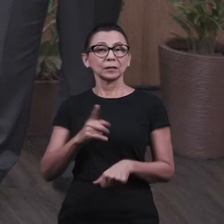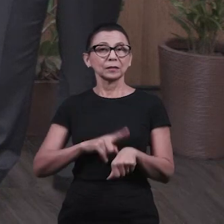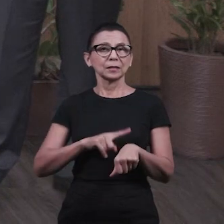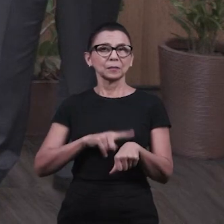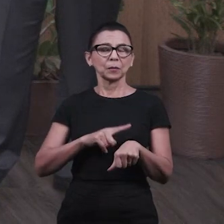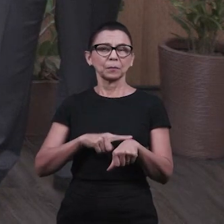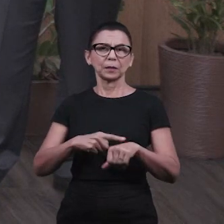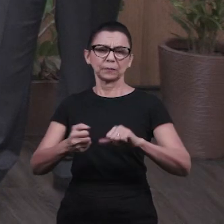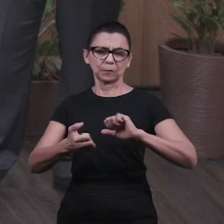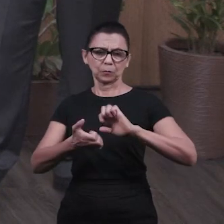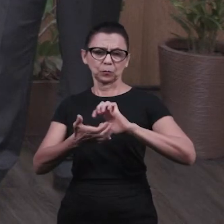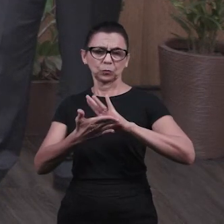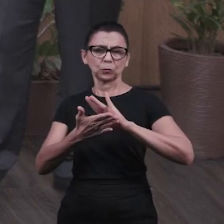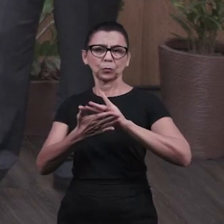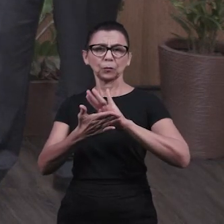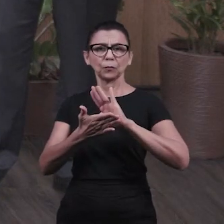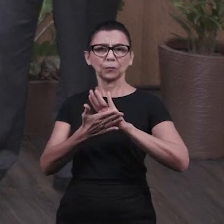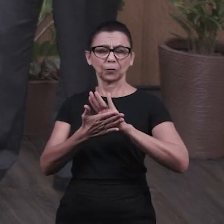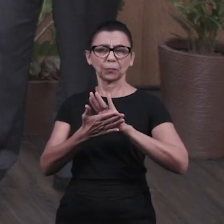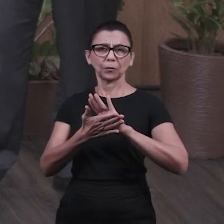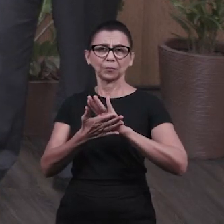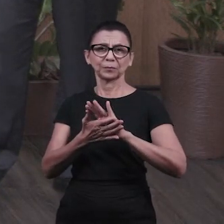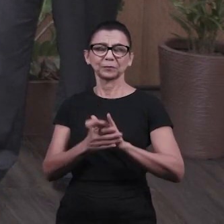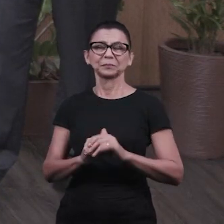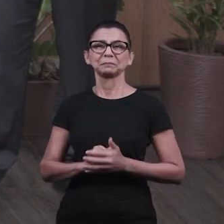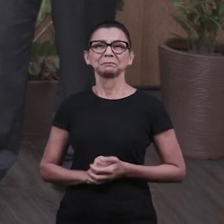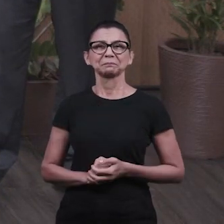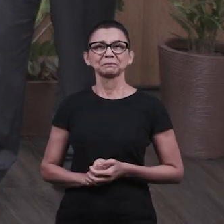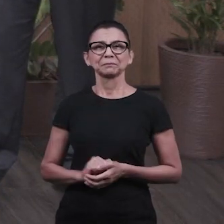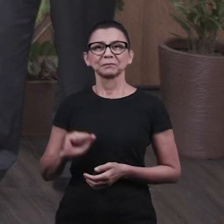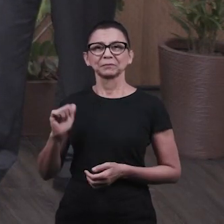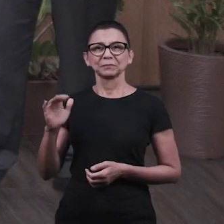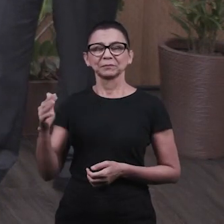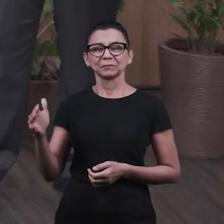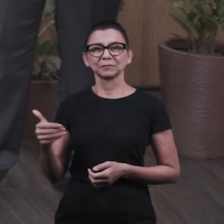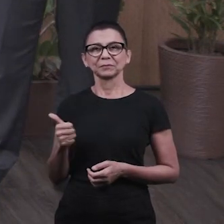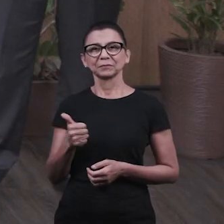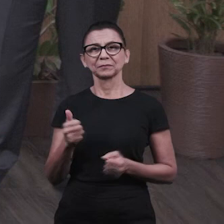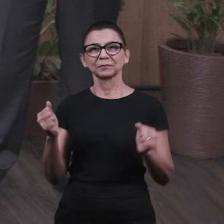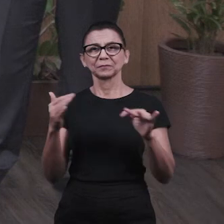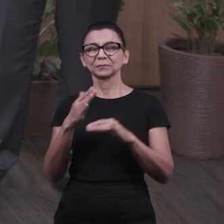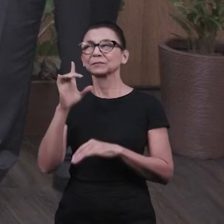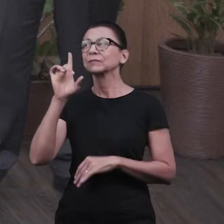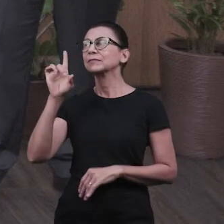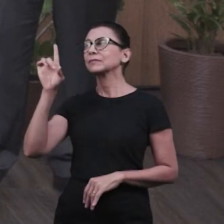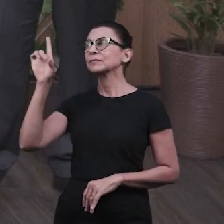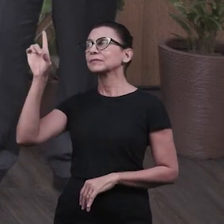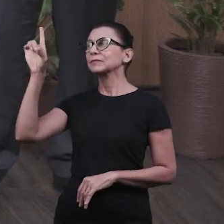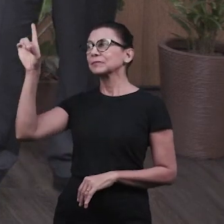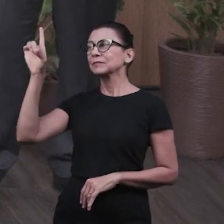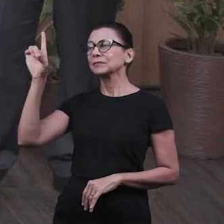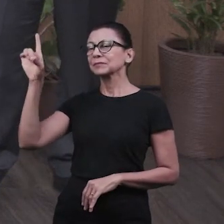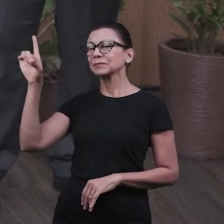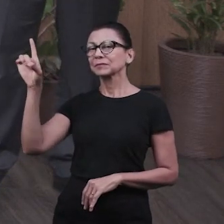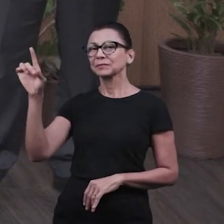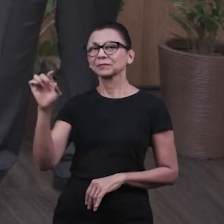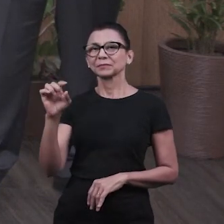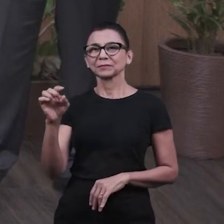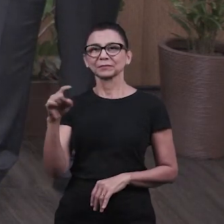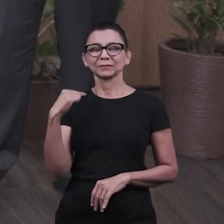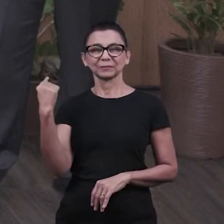d'une louange, d'adoration et de glorification. À